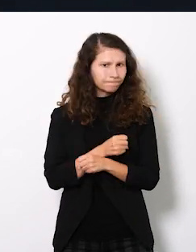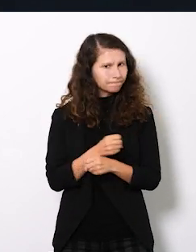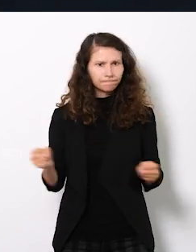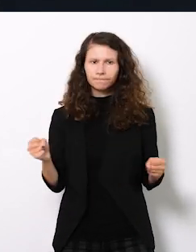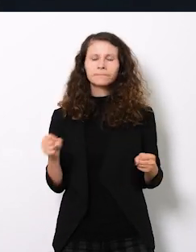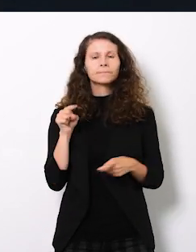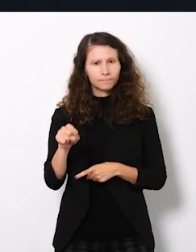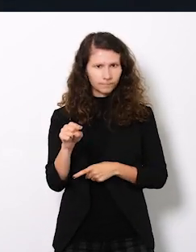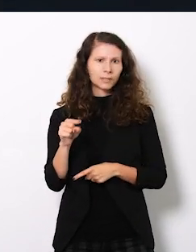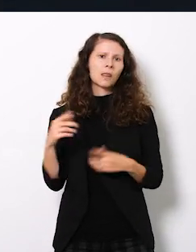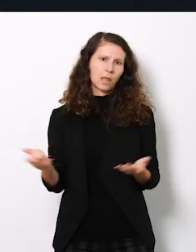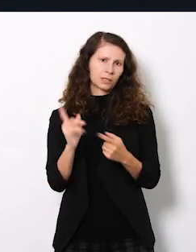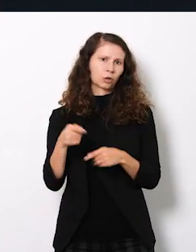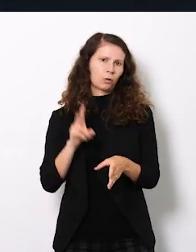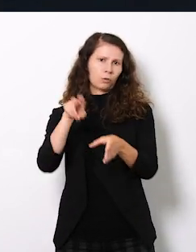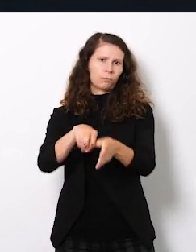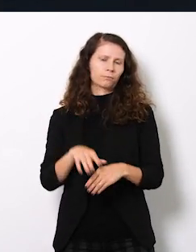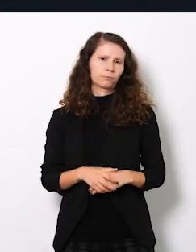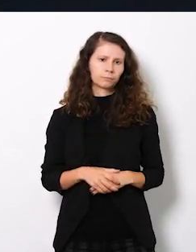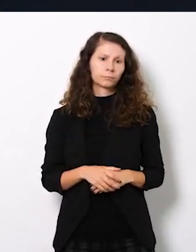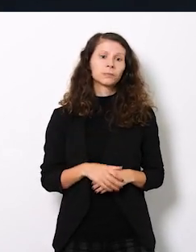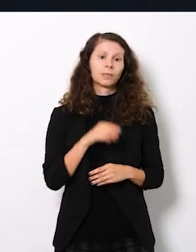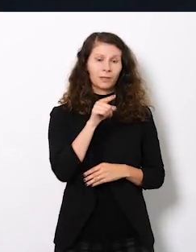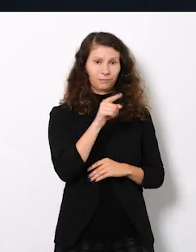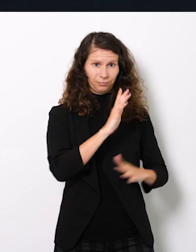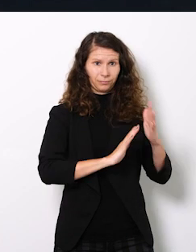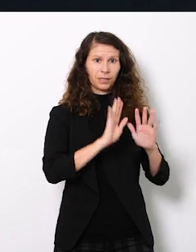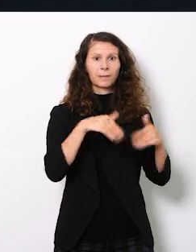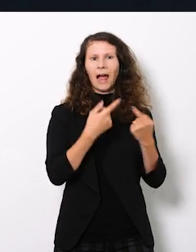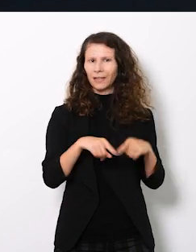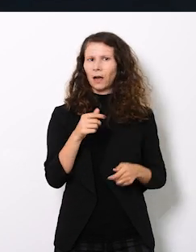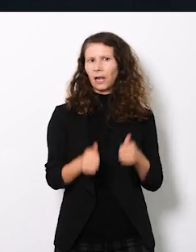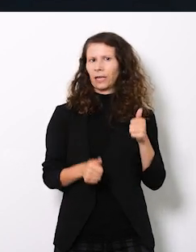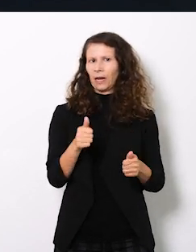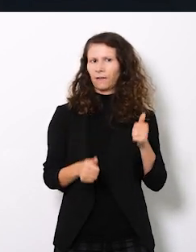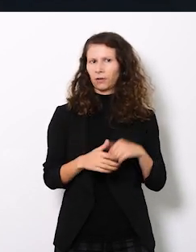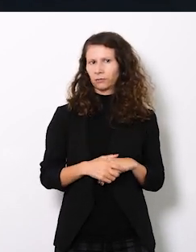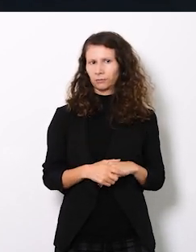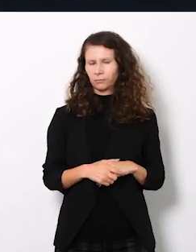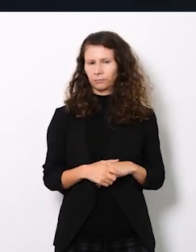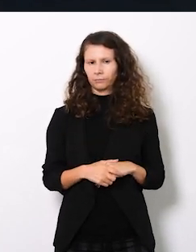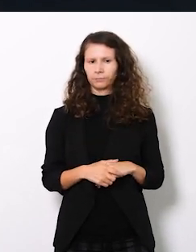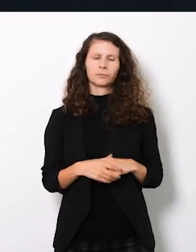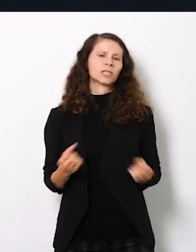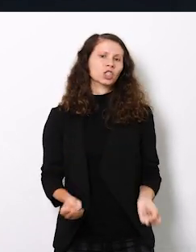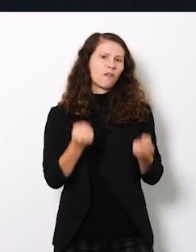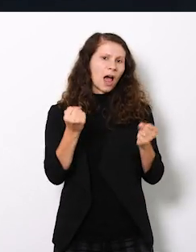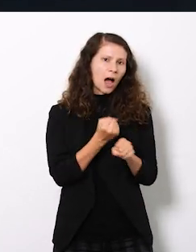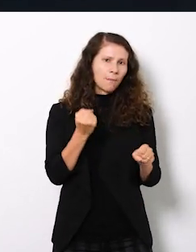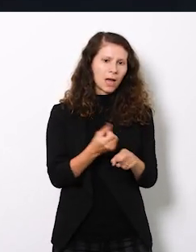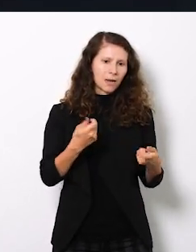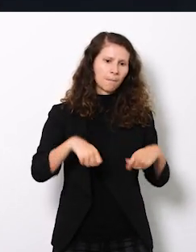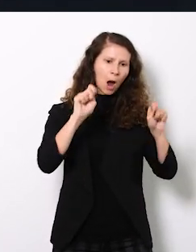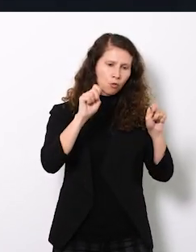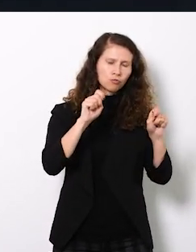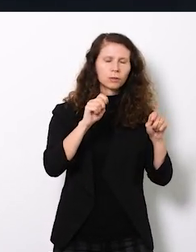auszuüben. Aber in dem Fall, den Sie genannt haben, da gibt es noch eine weitere Alternative. Also natürlich schwere Tätigkeit auf dem Bau